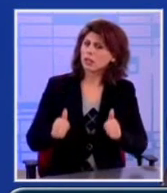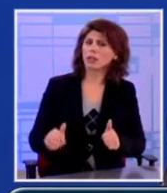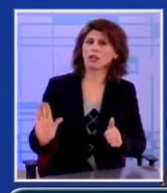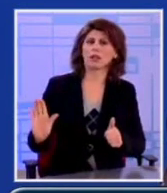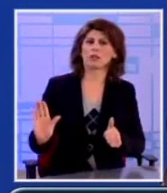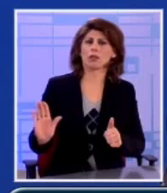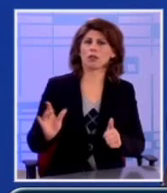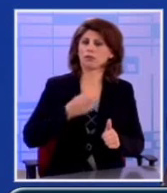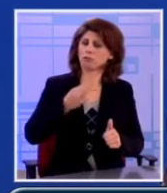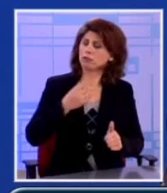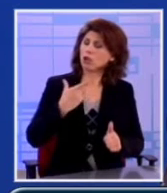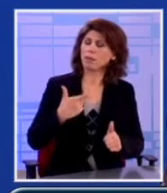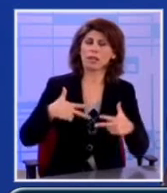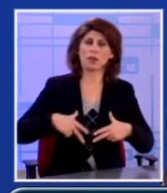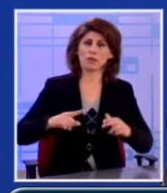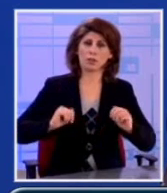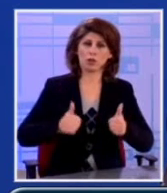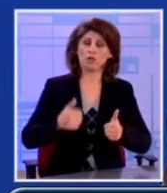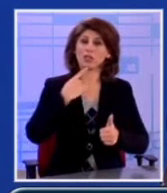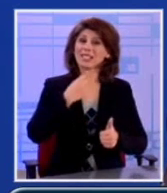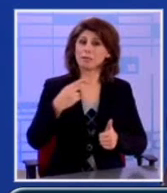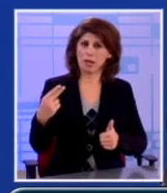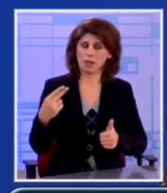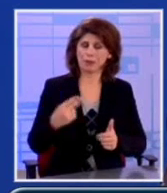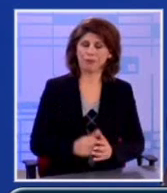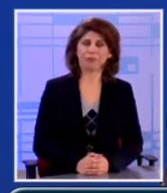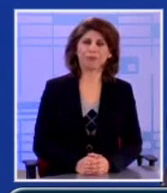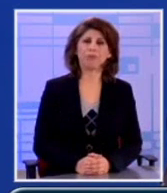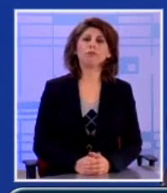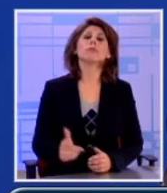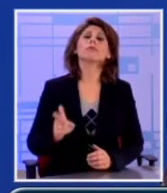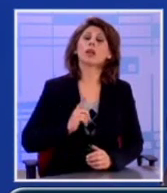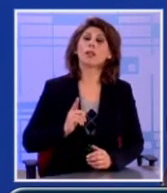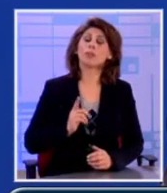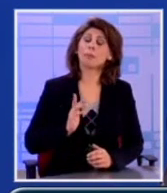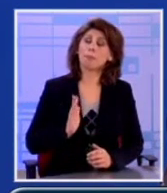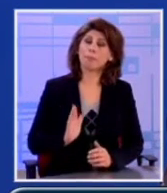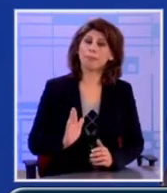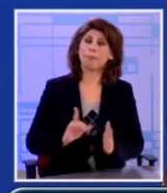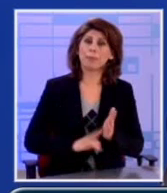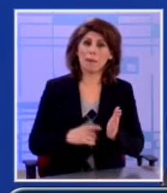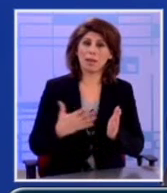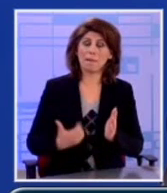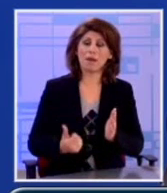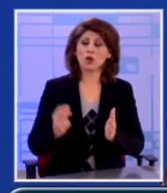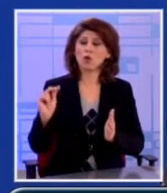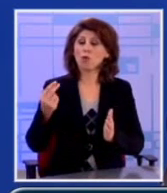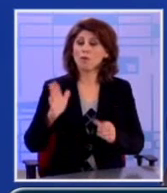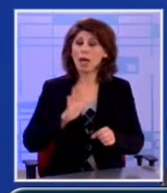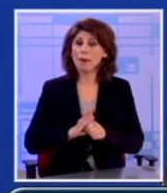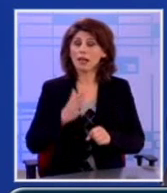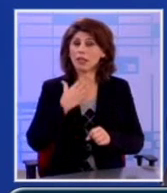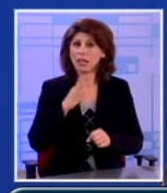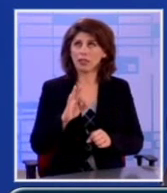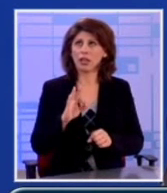πλευράς κυβέρνησης μια τέτοια πρωτοβουλία. Αυτό σημαίνει ότι θα πρέπει να υπάρξουν βουλευτές επαρκής,